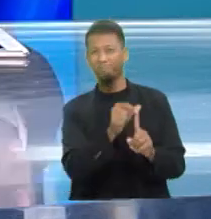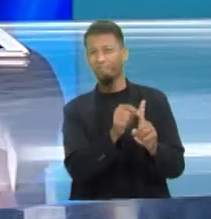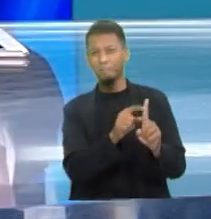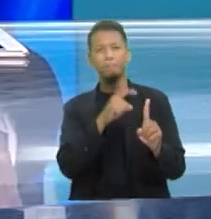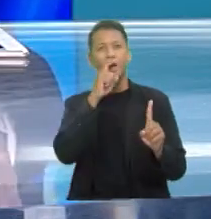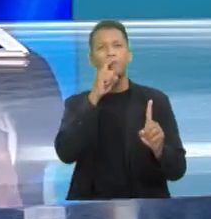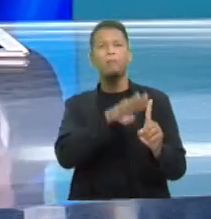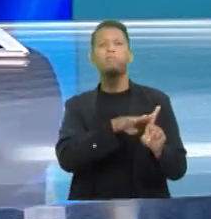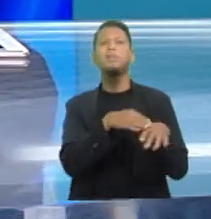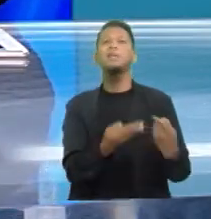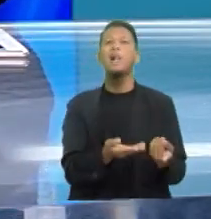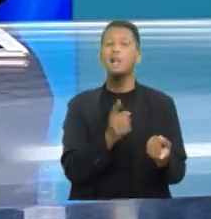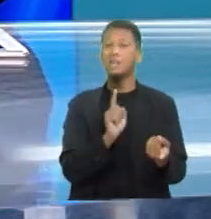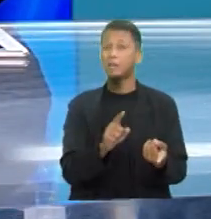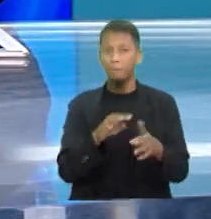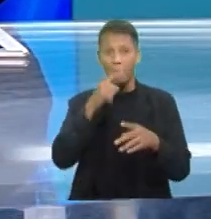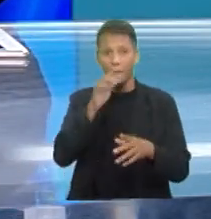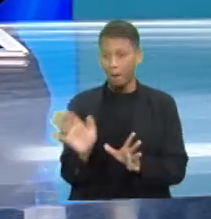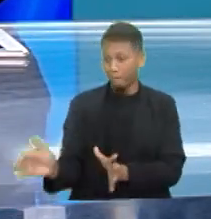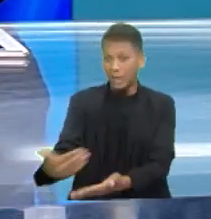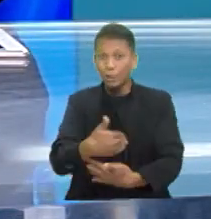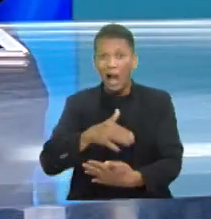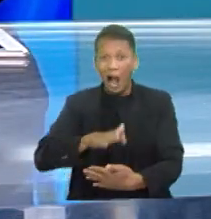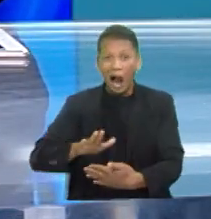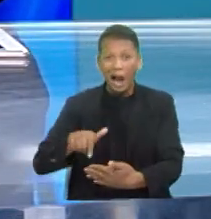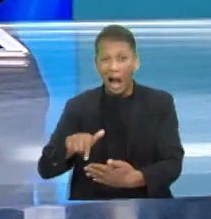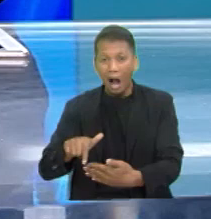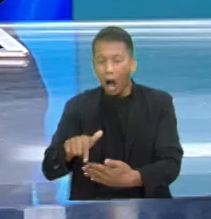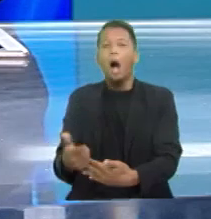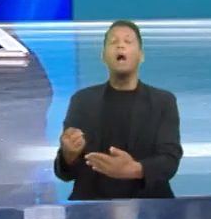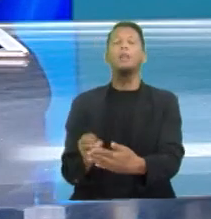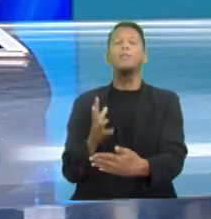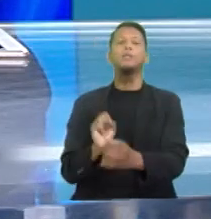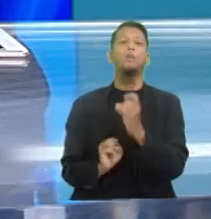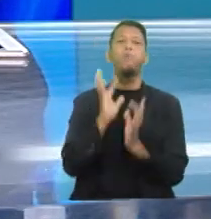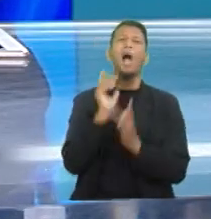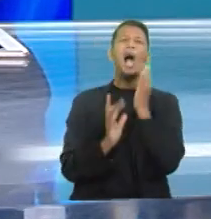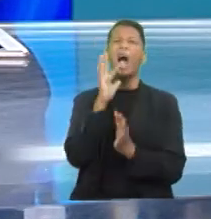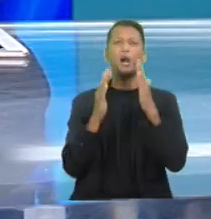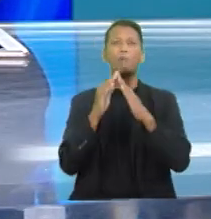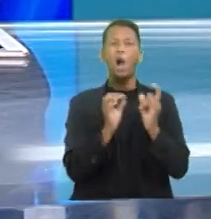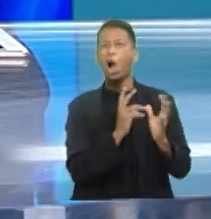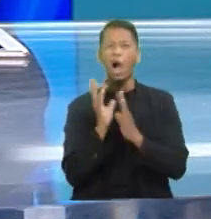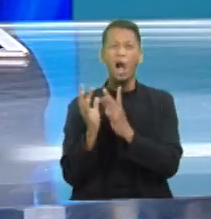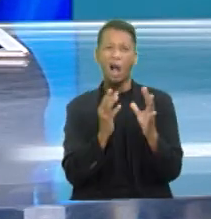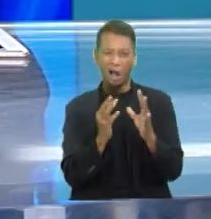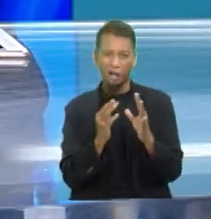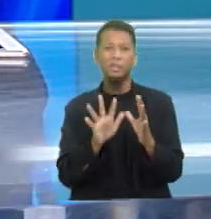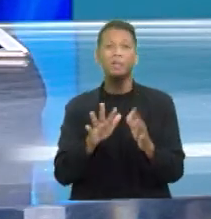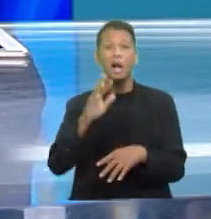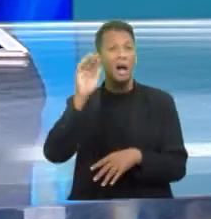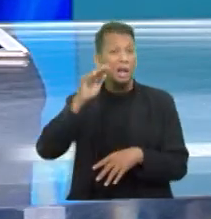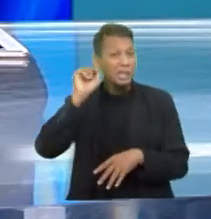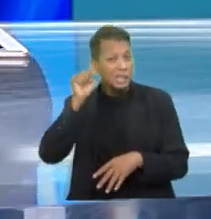Seorang bapak tewas saat melindungi anaknya ketika terjebak kebakaran yang menghanguskan rumahnya. Sementara istri dan anak korban